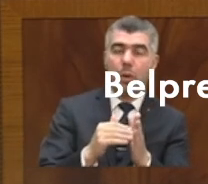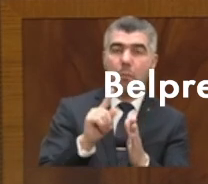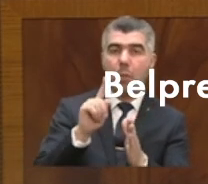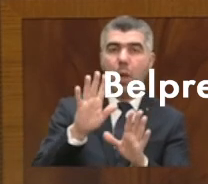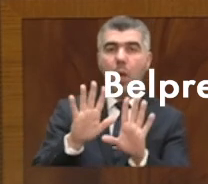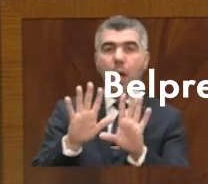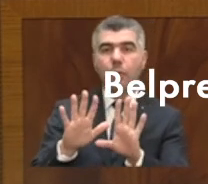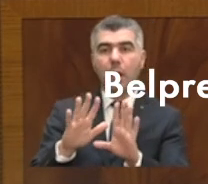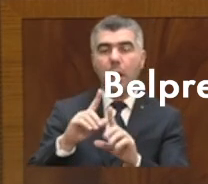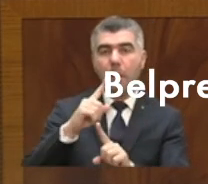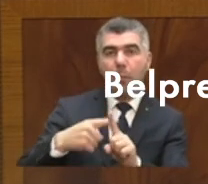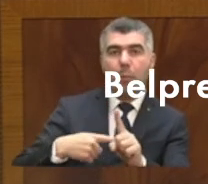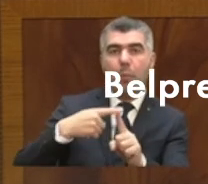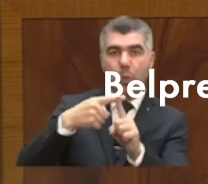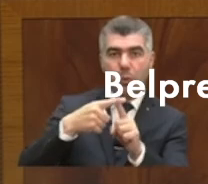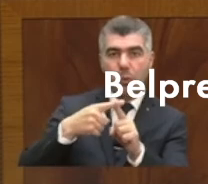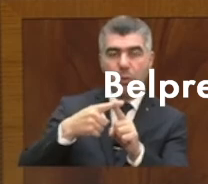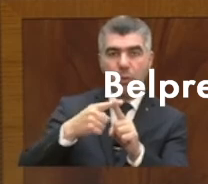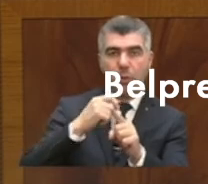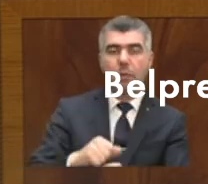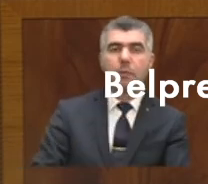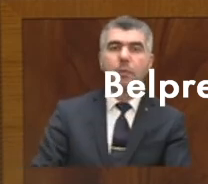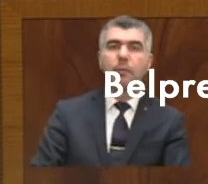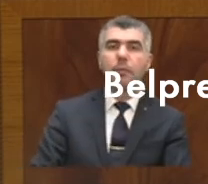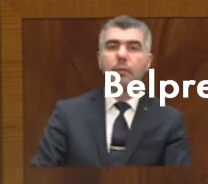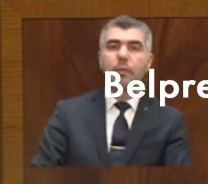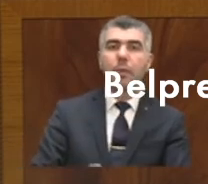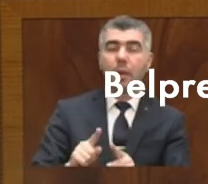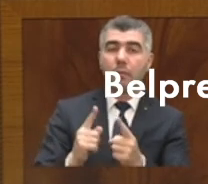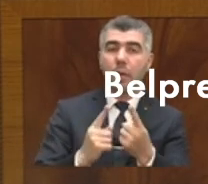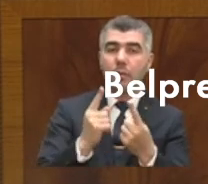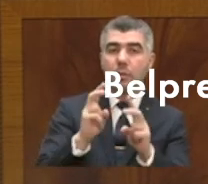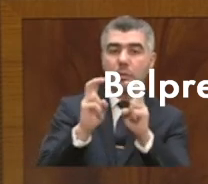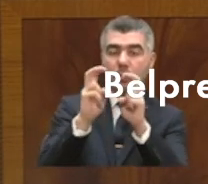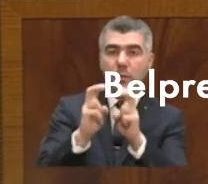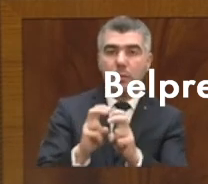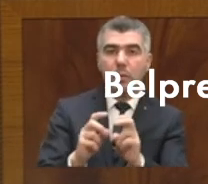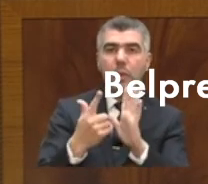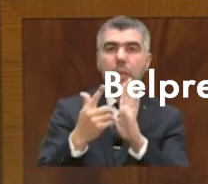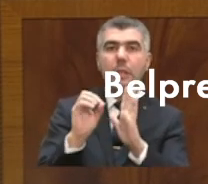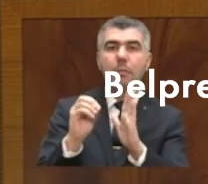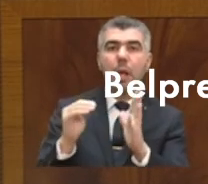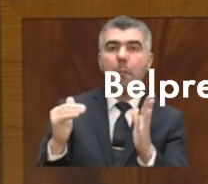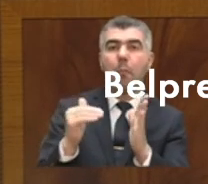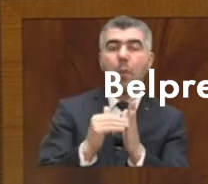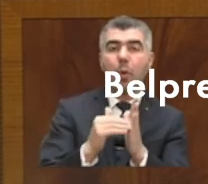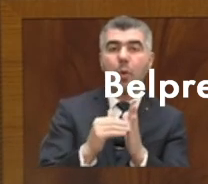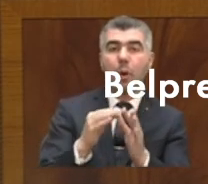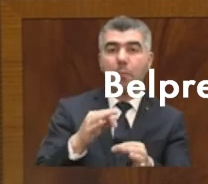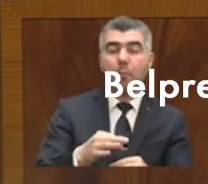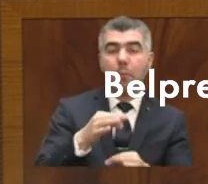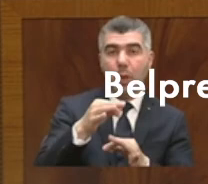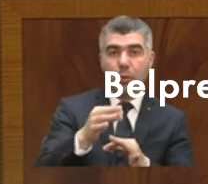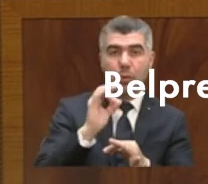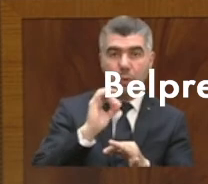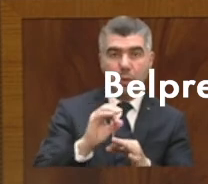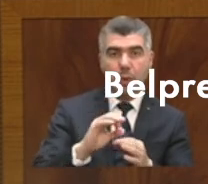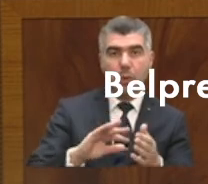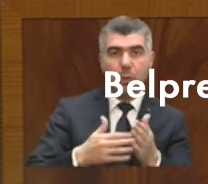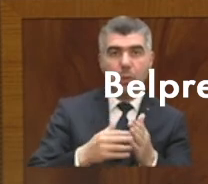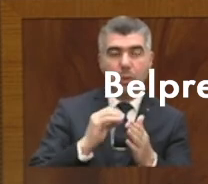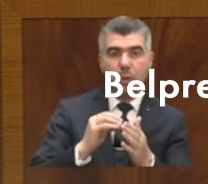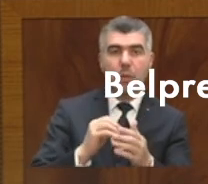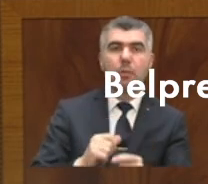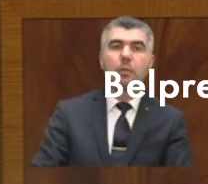110 اللي كانت. وبالتالي كان غيكون عندنا اقل من 70 مليون متر مكعب، اقل من مليون